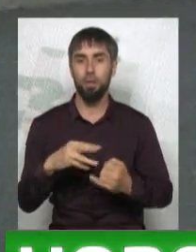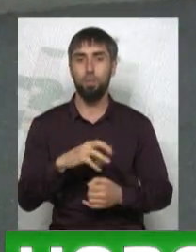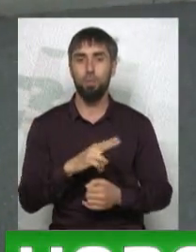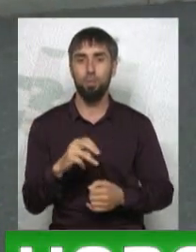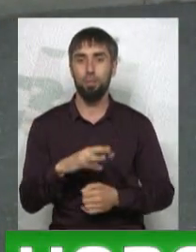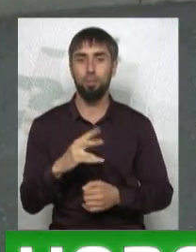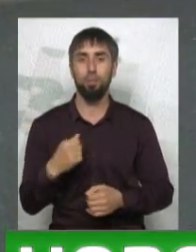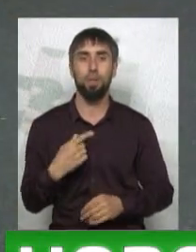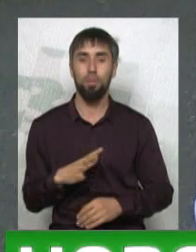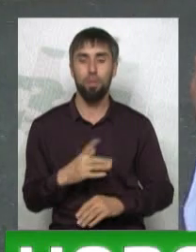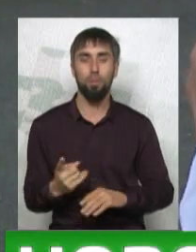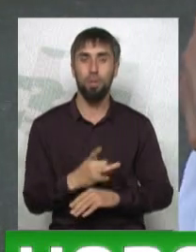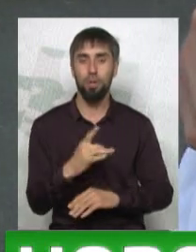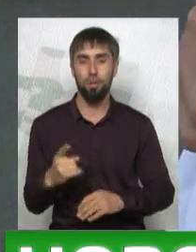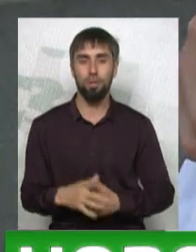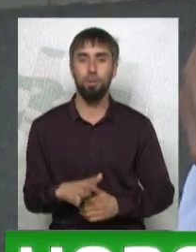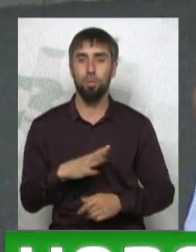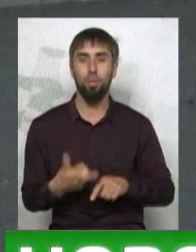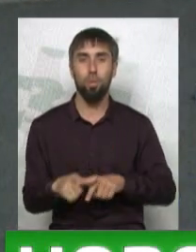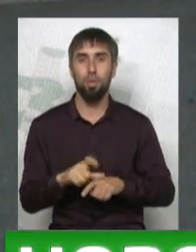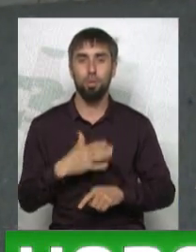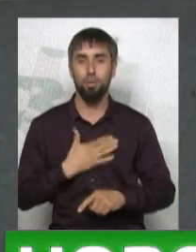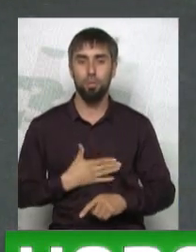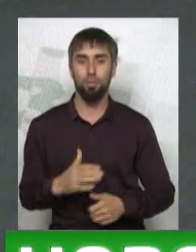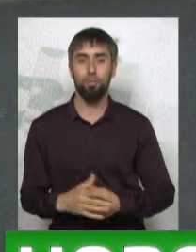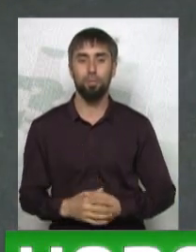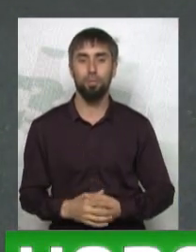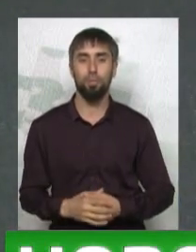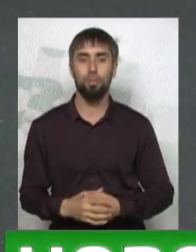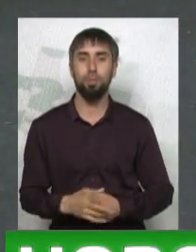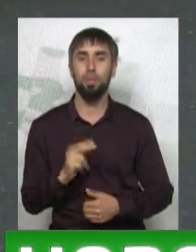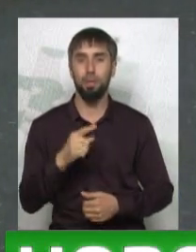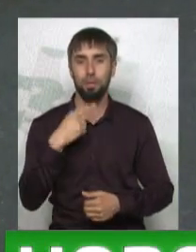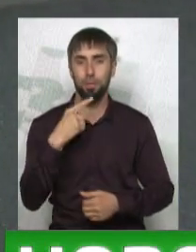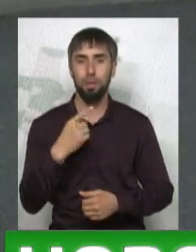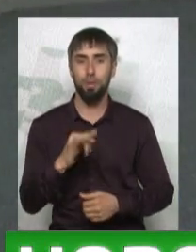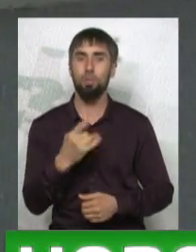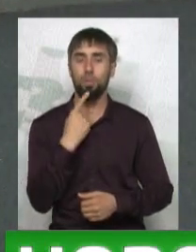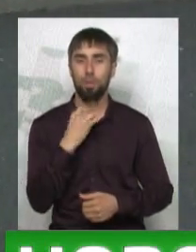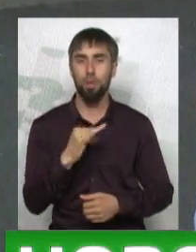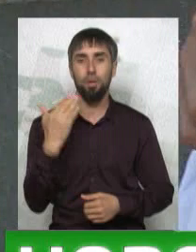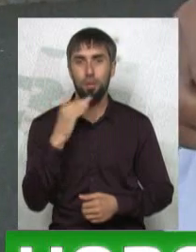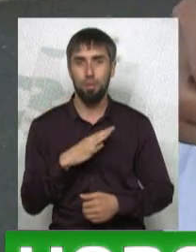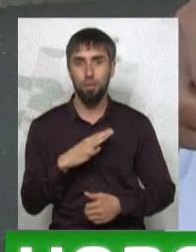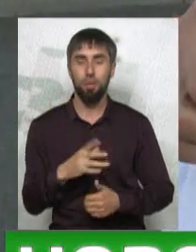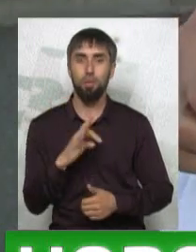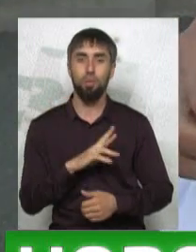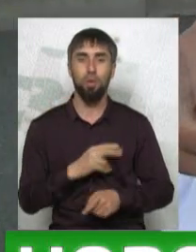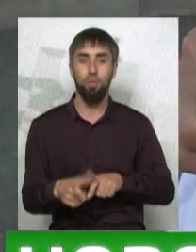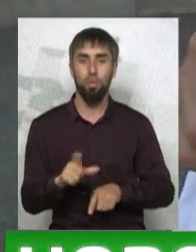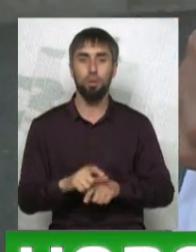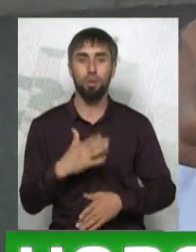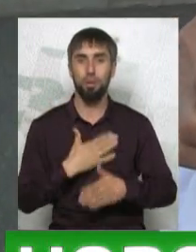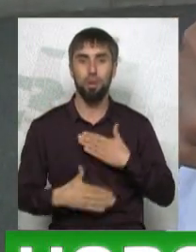раз. Было очень, конечно, приятно и очень, ну как сказать, и трудно, и легко. Но я очень